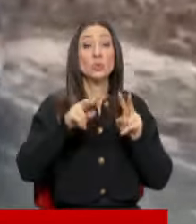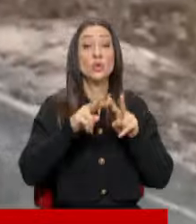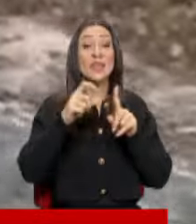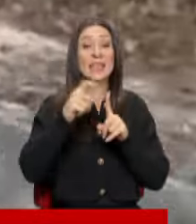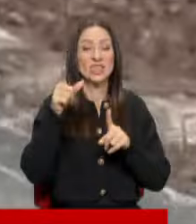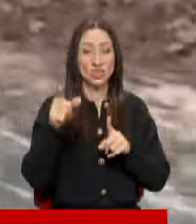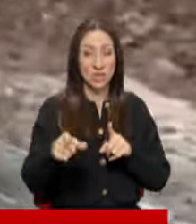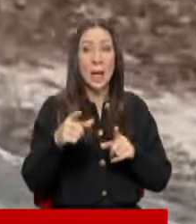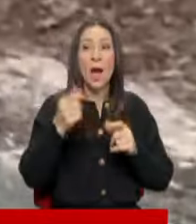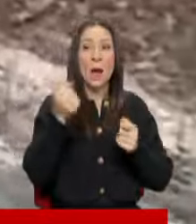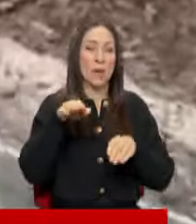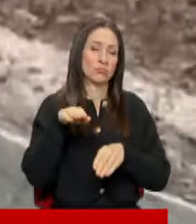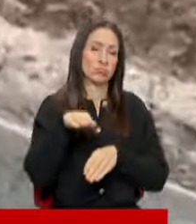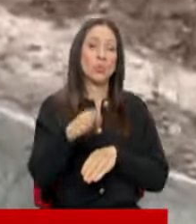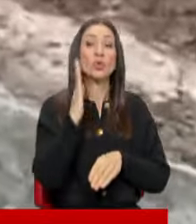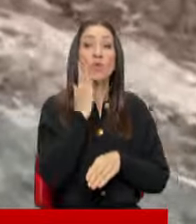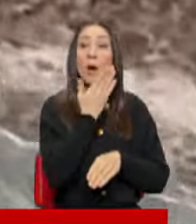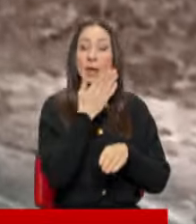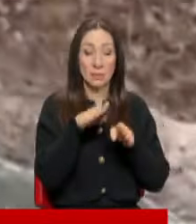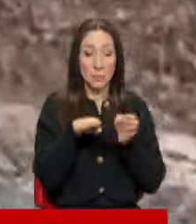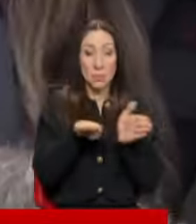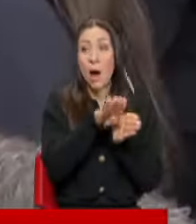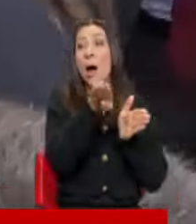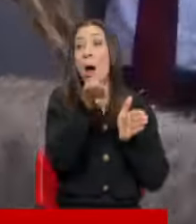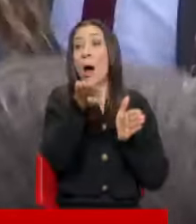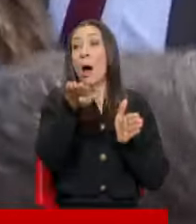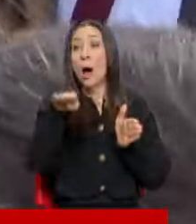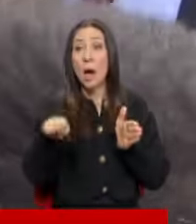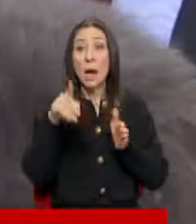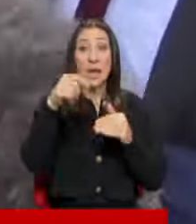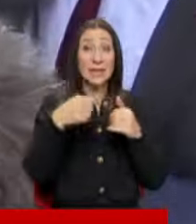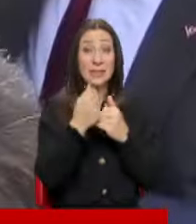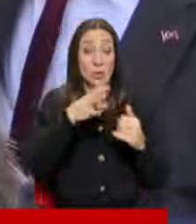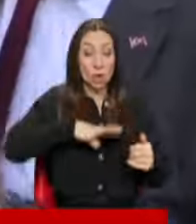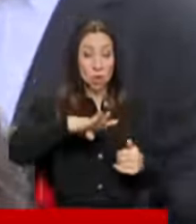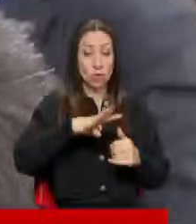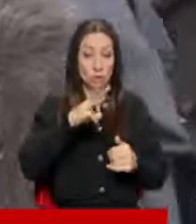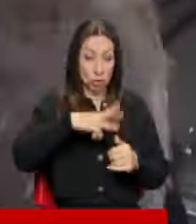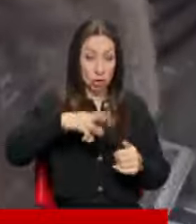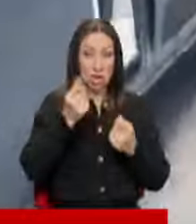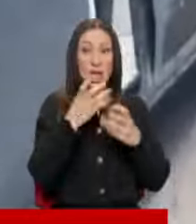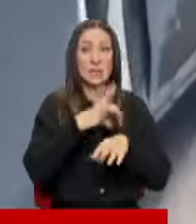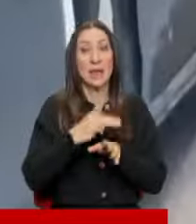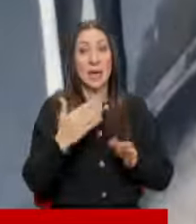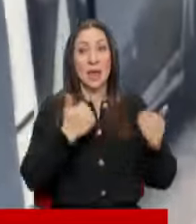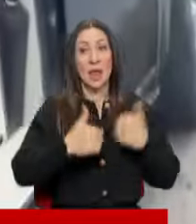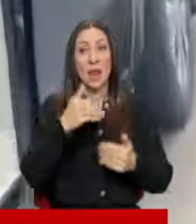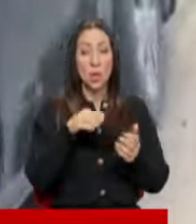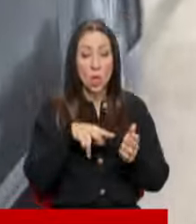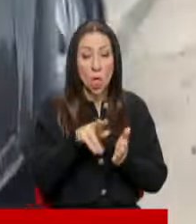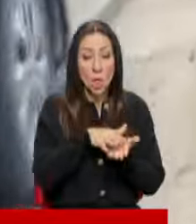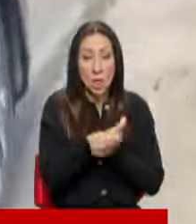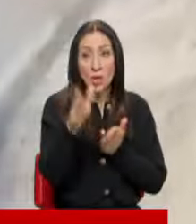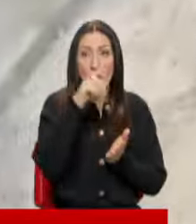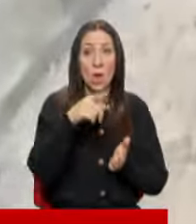Mustafa Destici'nin makam aracı Tokat'ta bariyerlere çarptı. Kazada Destici ve beraberindeki 3 kişi yaralandı. Yolun kaygan olması